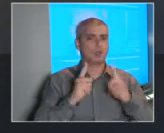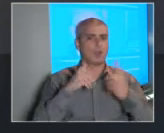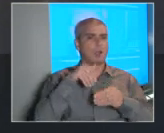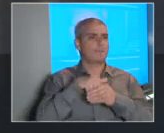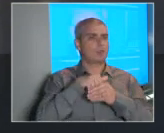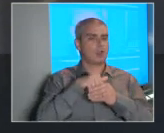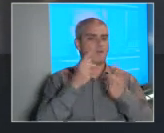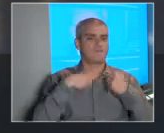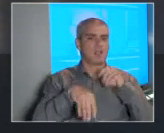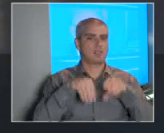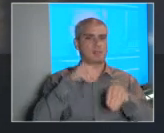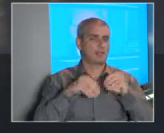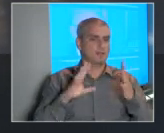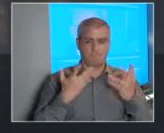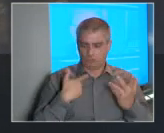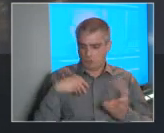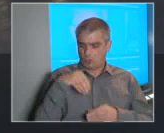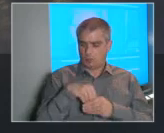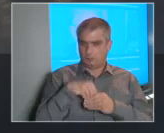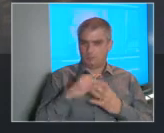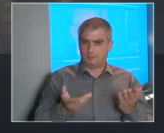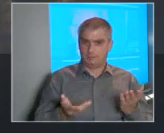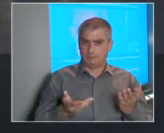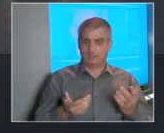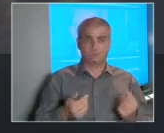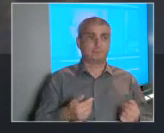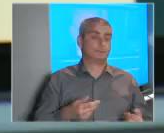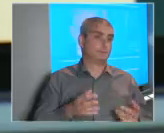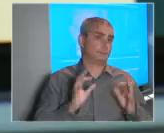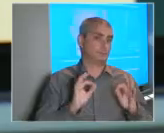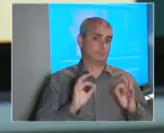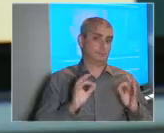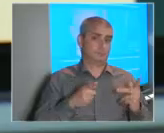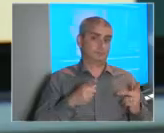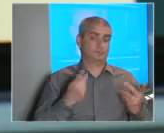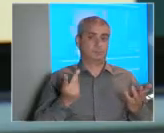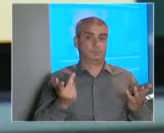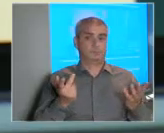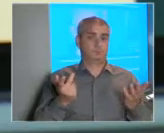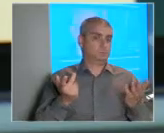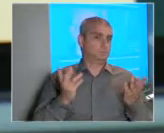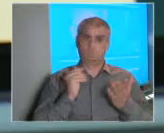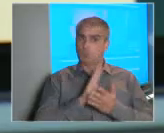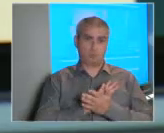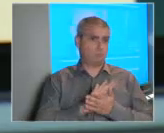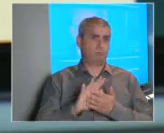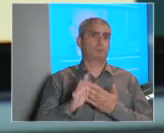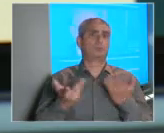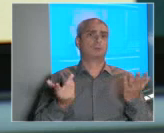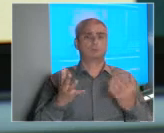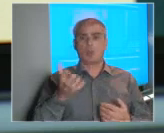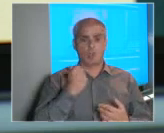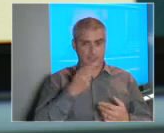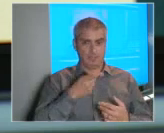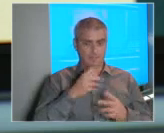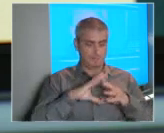בתוך ועדת הקלפי, איפה שאנחנו מצביעים? טוב, האמת זה ממש די פשוט, כן. לוקחים את ה...